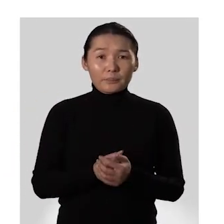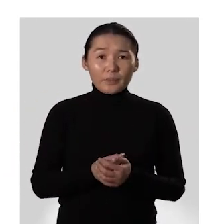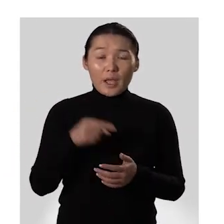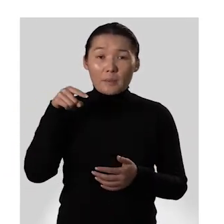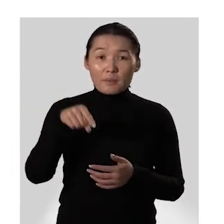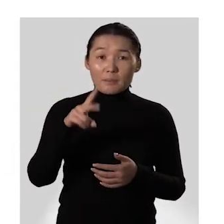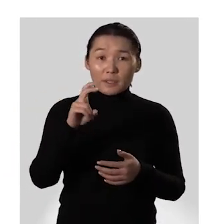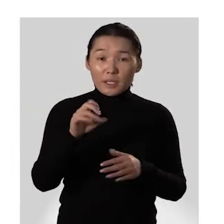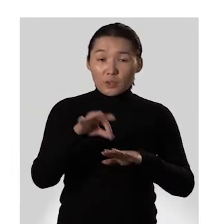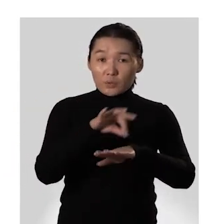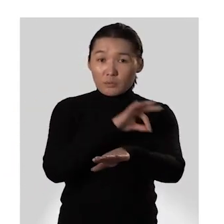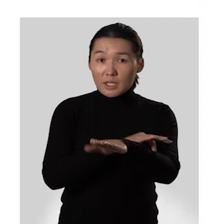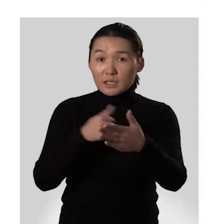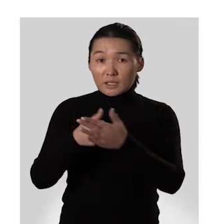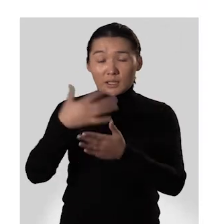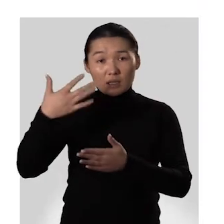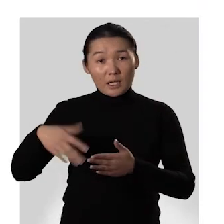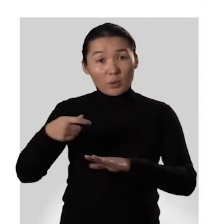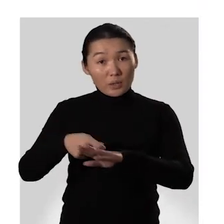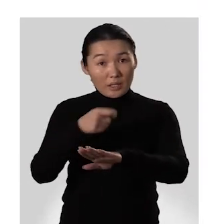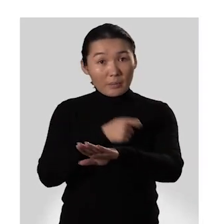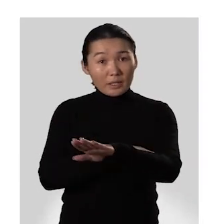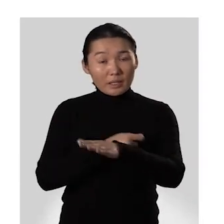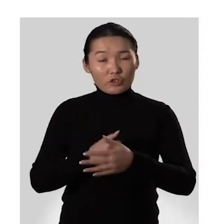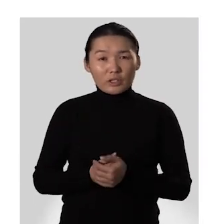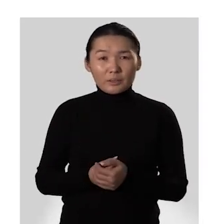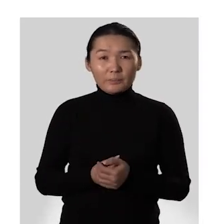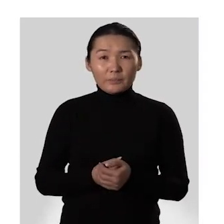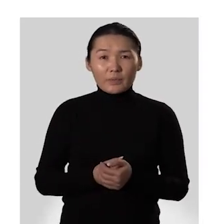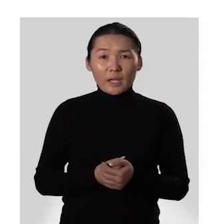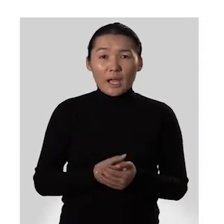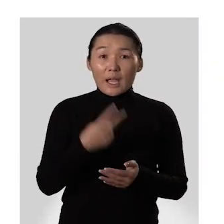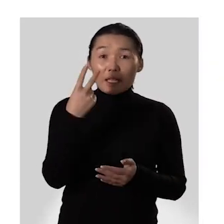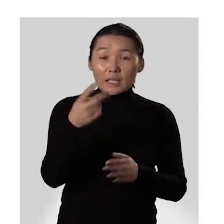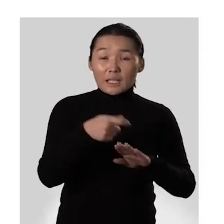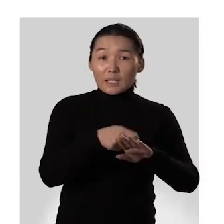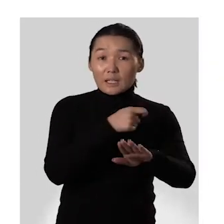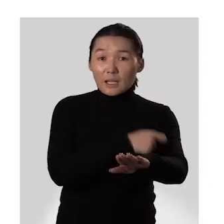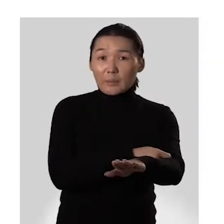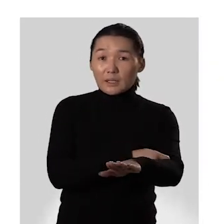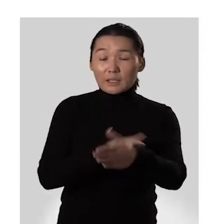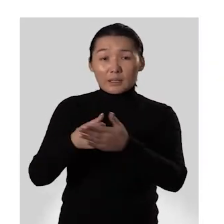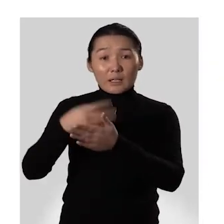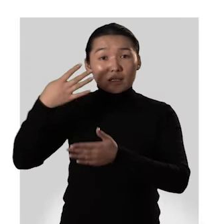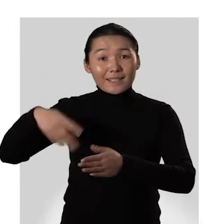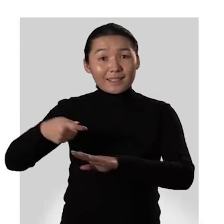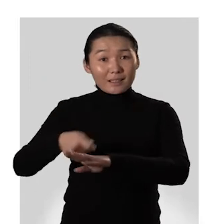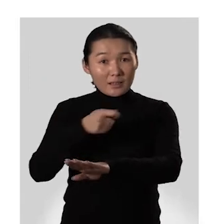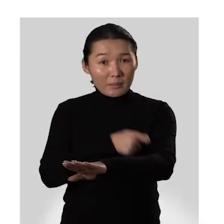1200 метрден 50 километрге чейин, 2 километрден 40 километрге